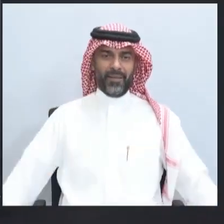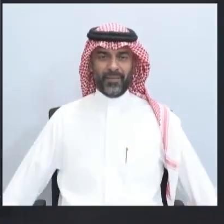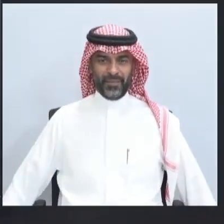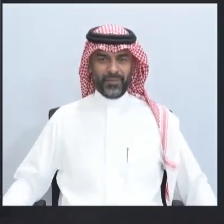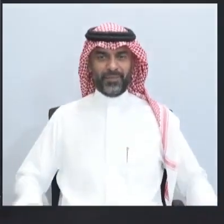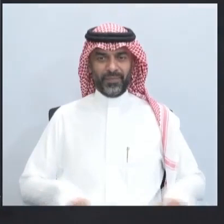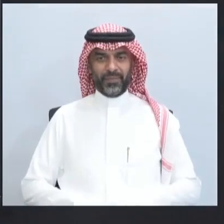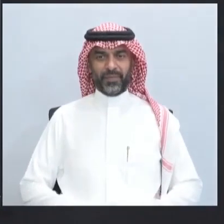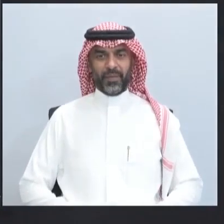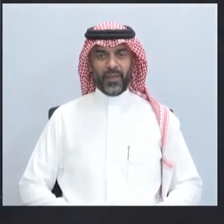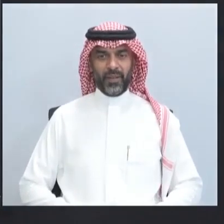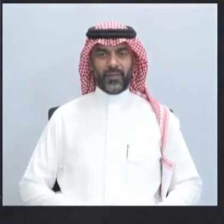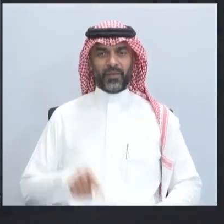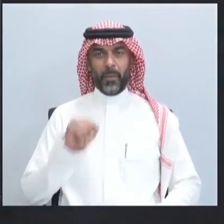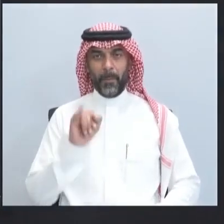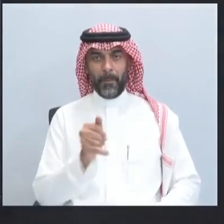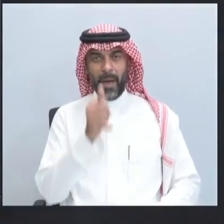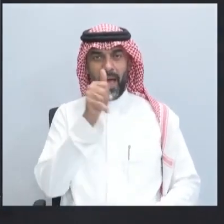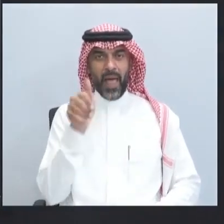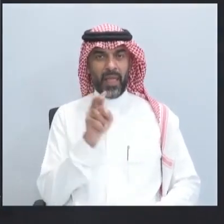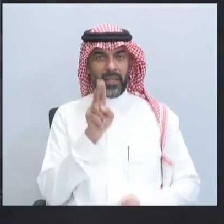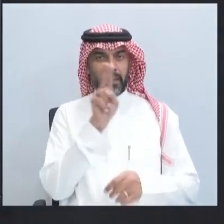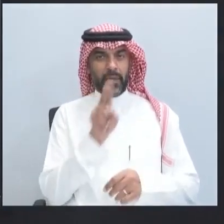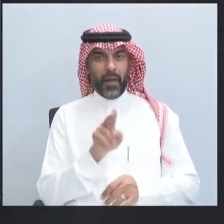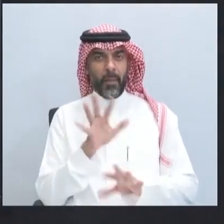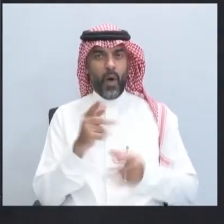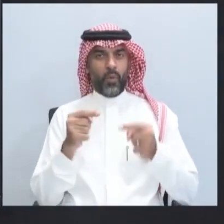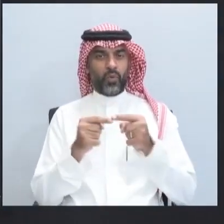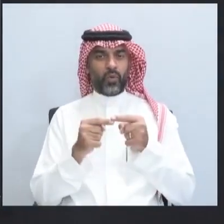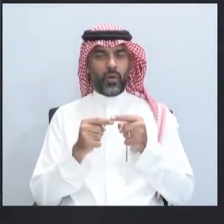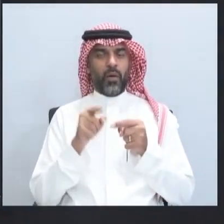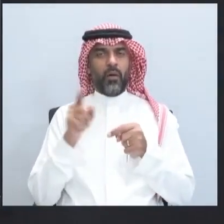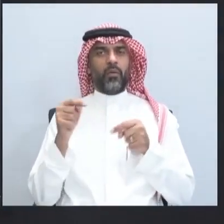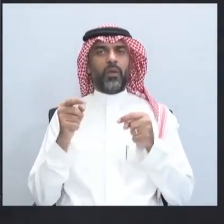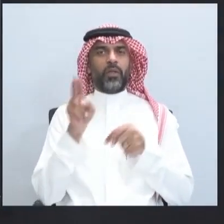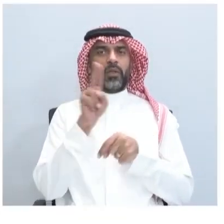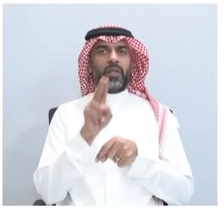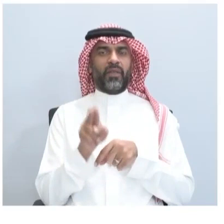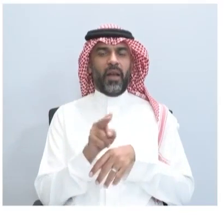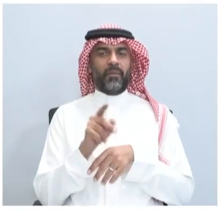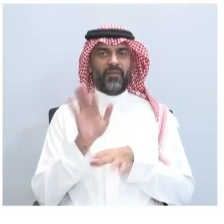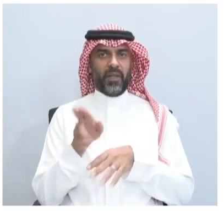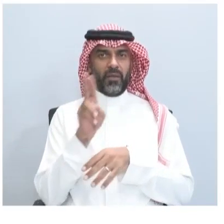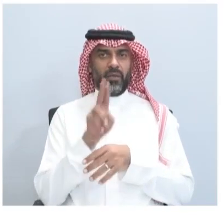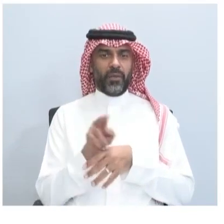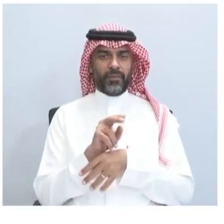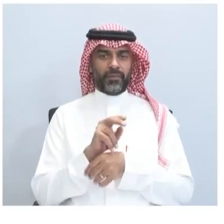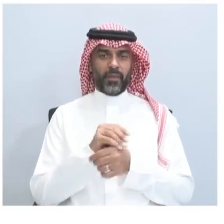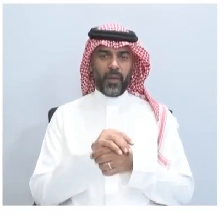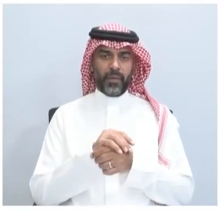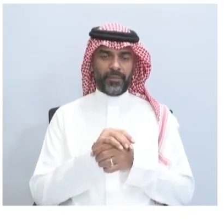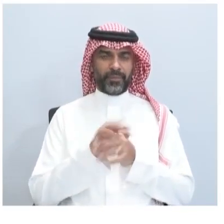ما هنا استفهاميه ام موصوله احسنتم هي استفهاميه هو يسال اذا ما الذي